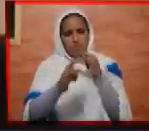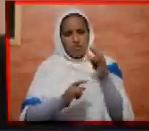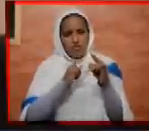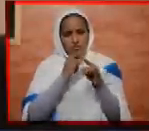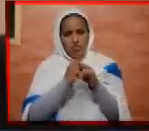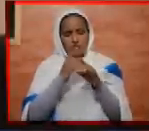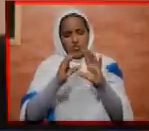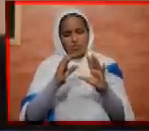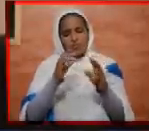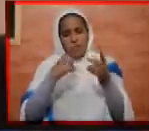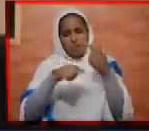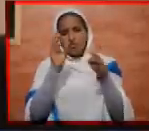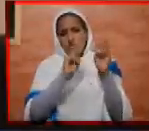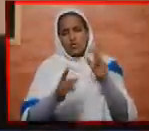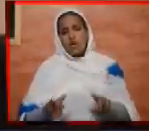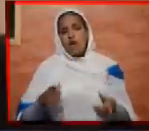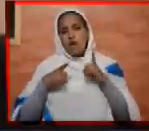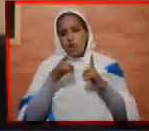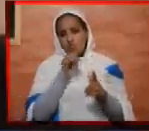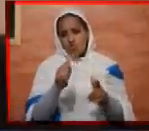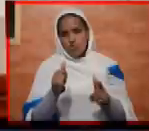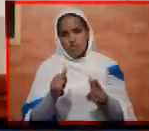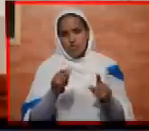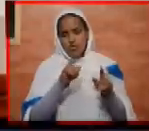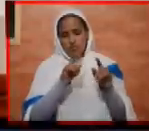ቅዳሴውን ተምረው በዚህ ሲገቡ